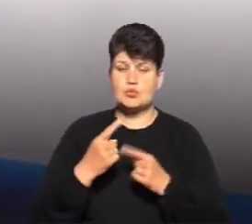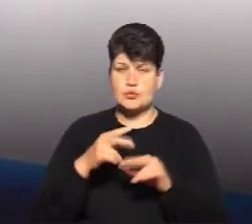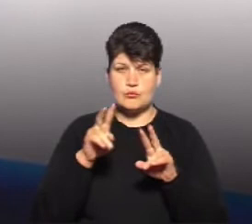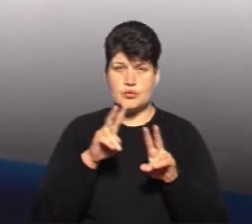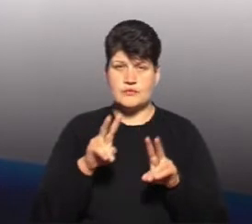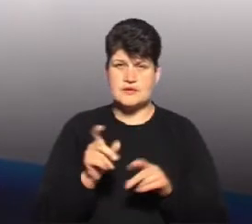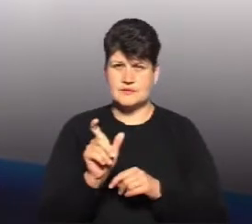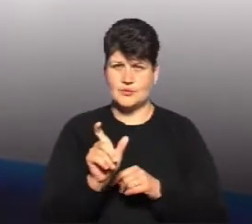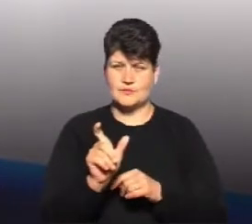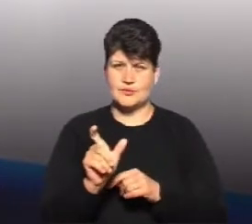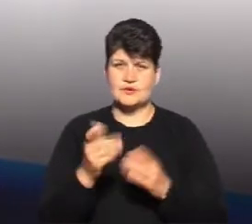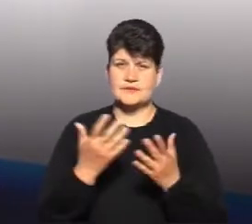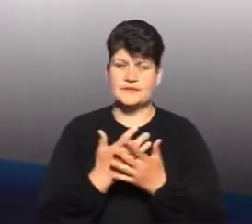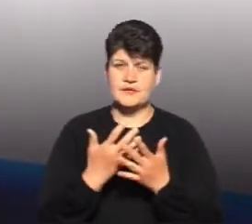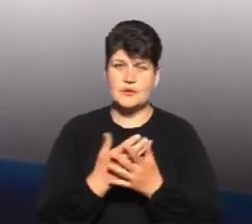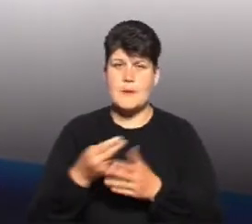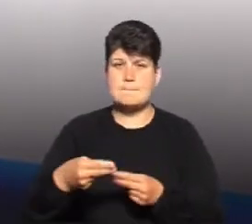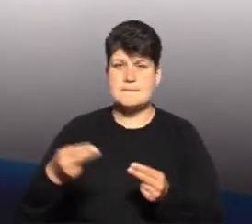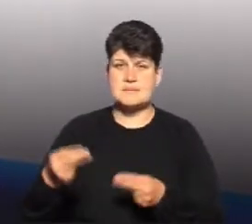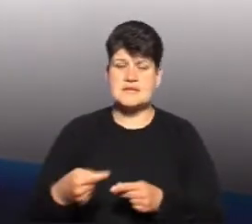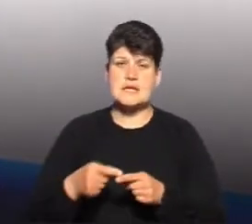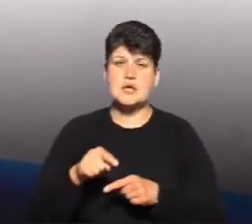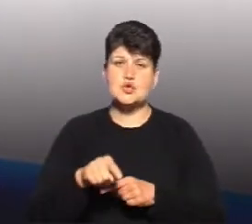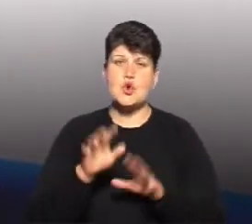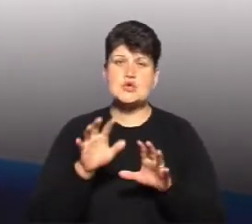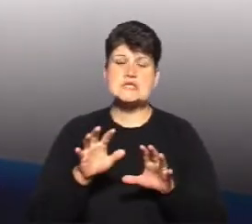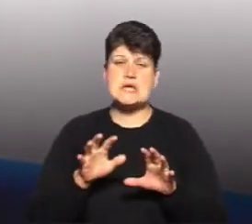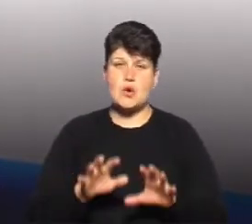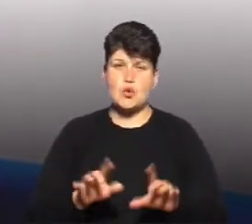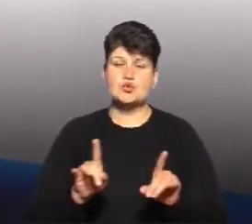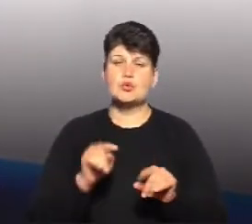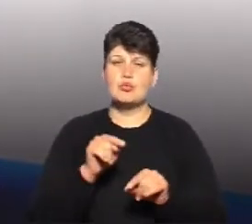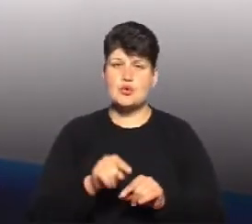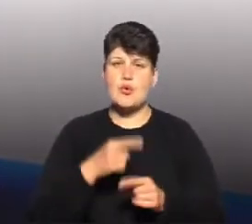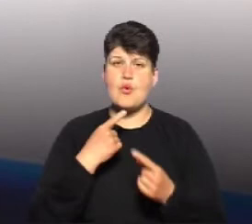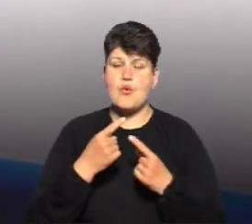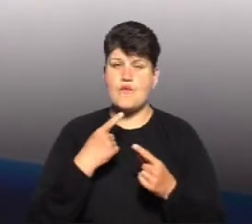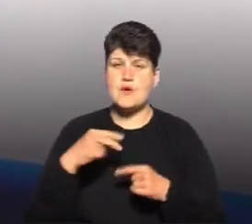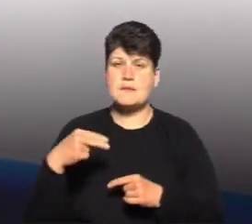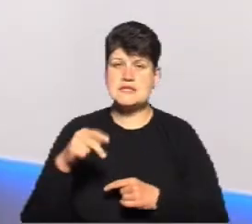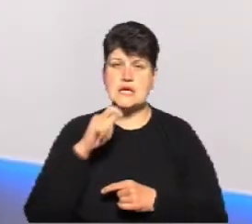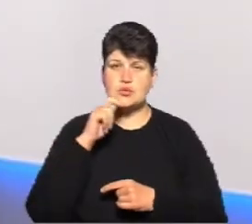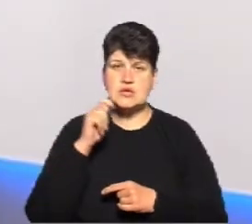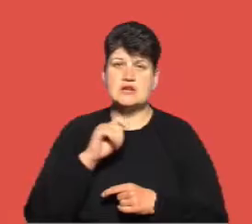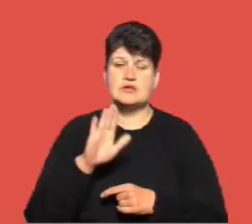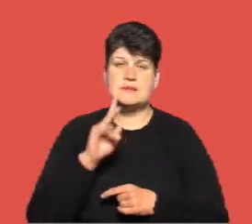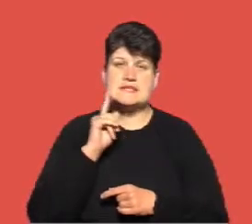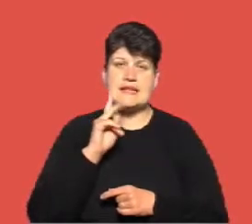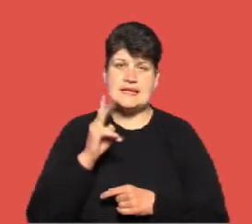власне, підписання цього закону, і що про нього, власне, говорить президент України Володимир Зеленський.